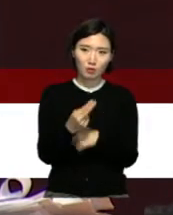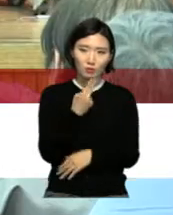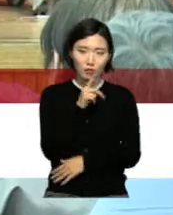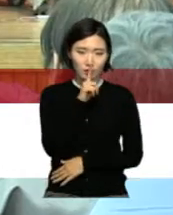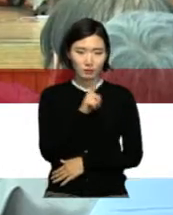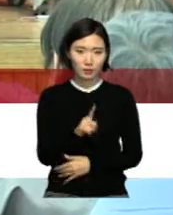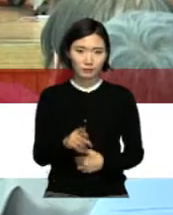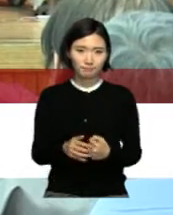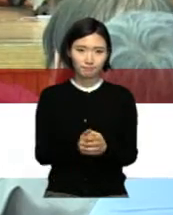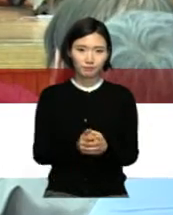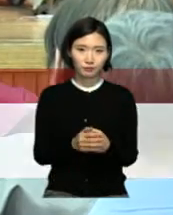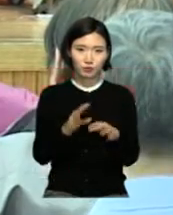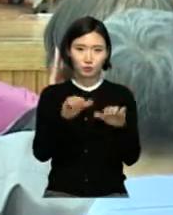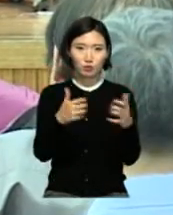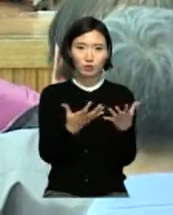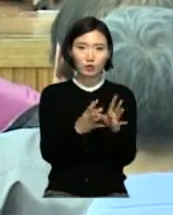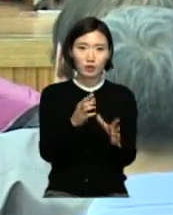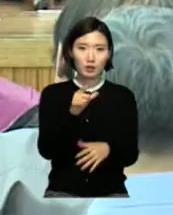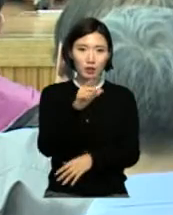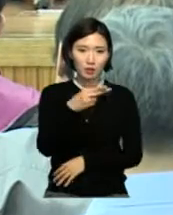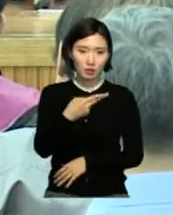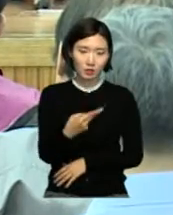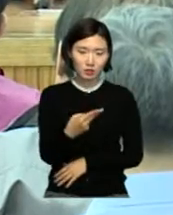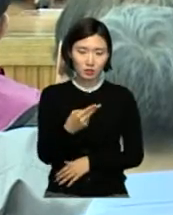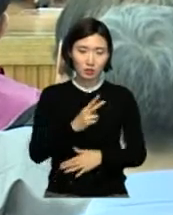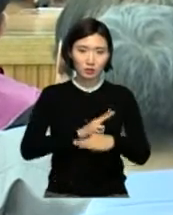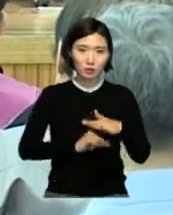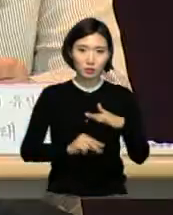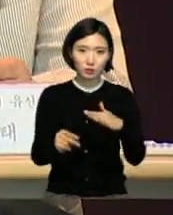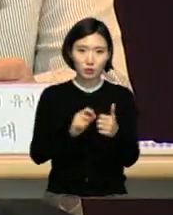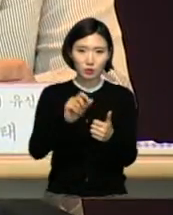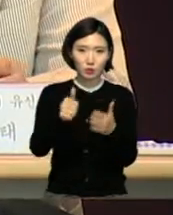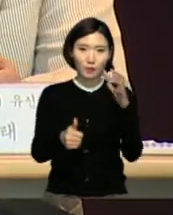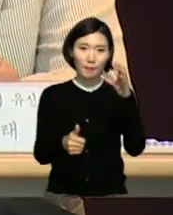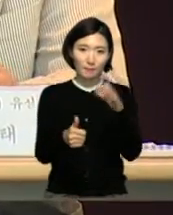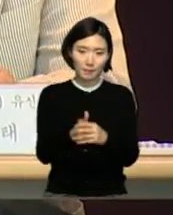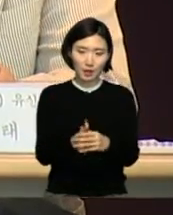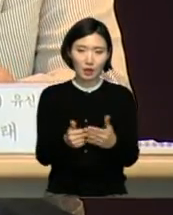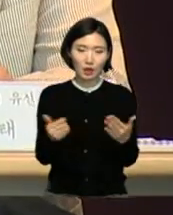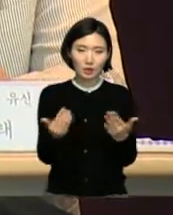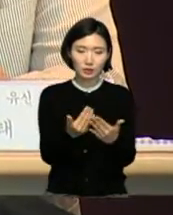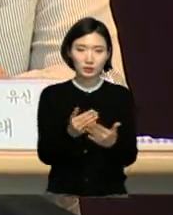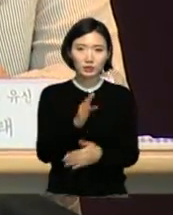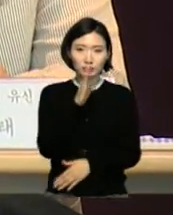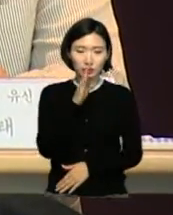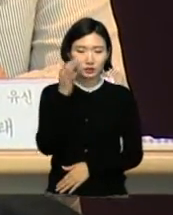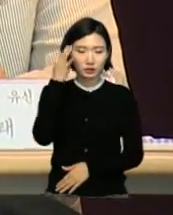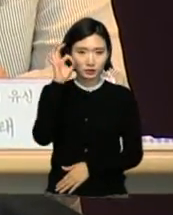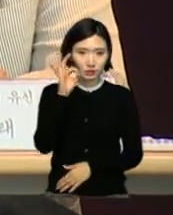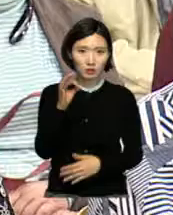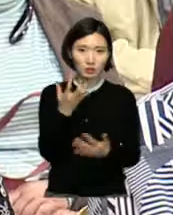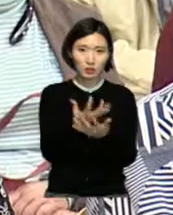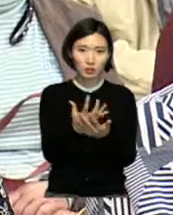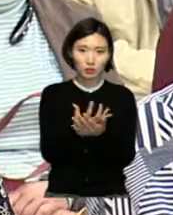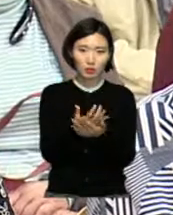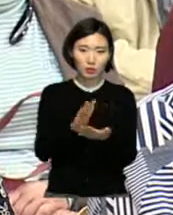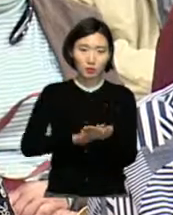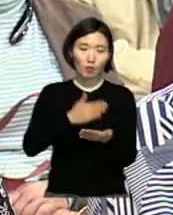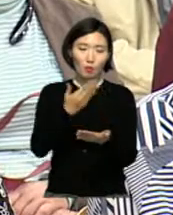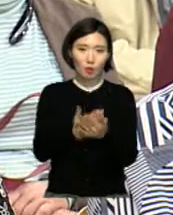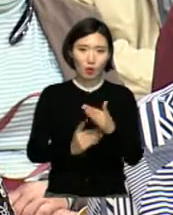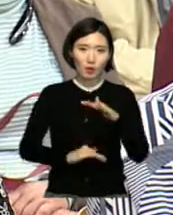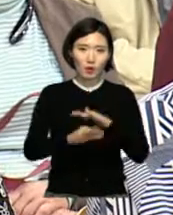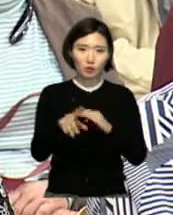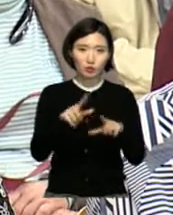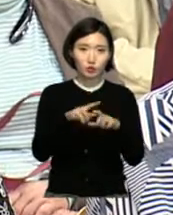이거든요 국토부와 lh 코레일과 용역 업체 측은 사실을 인정하고 자료를 보아 내 주민 간담회를